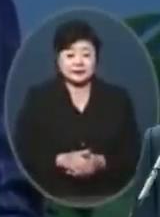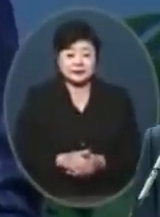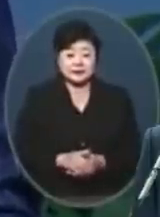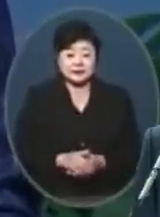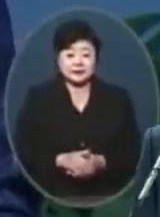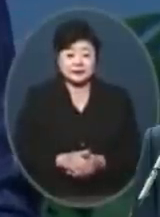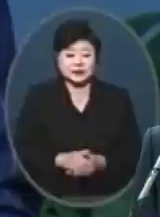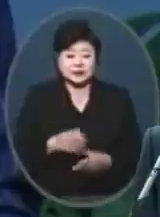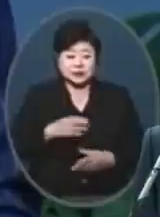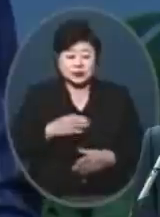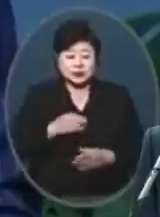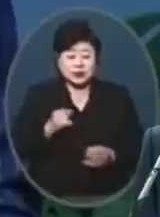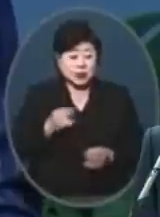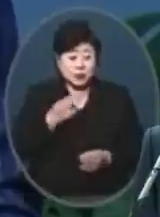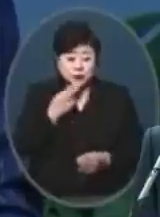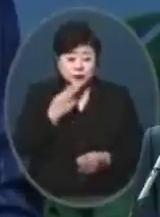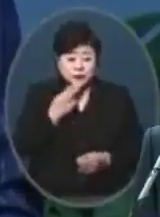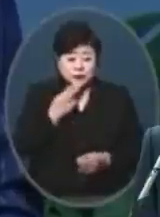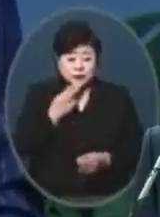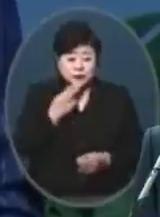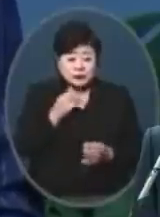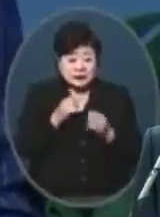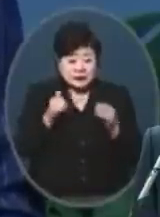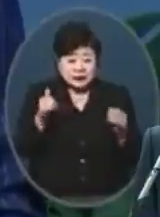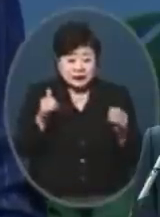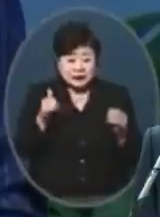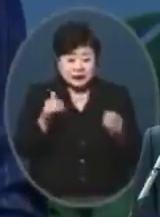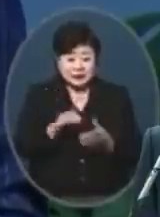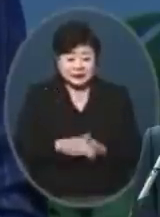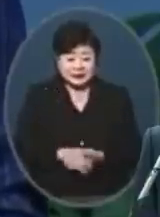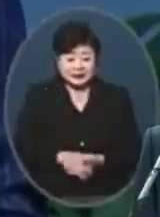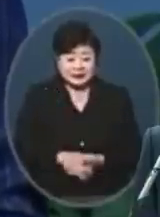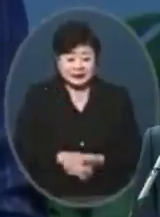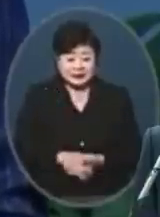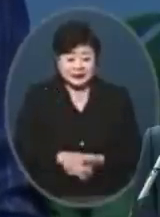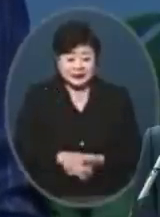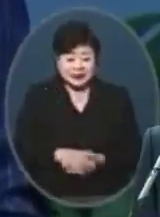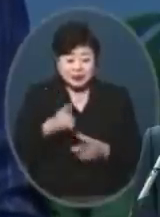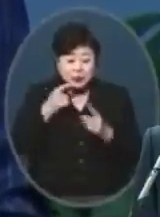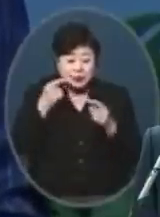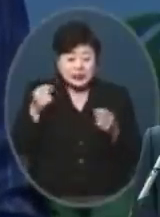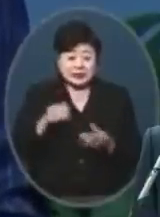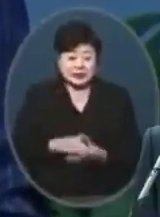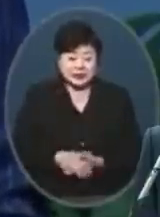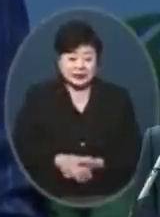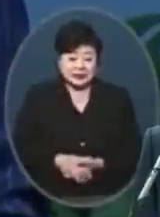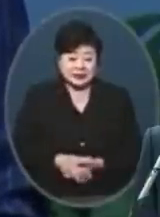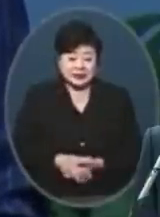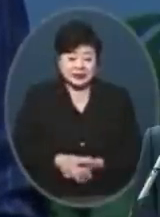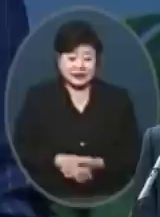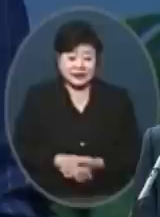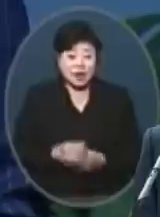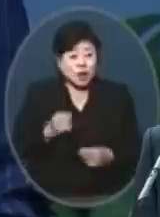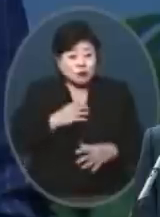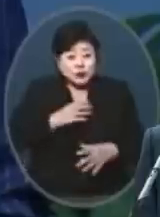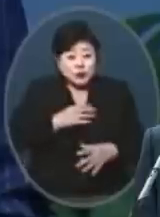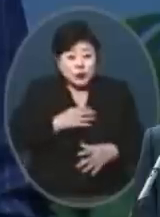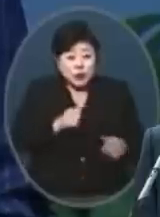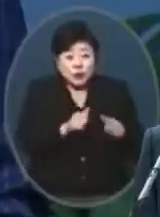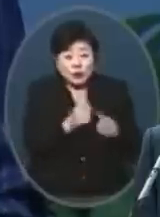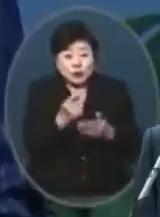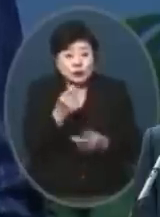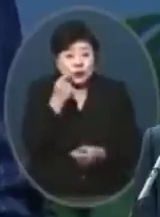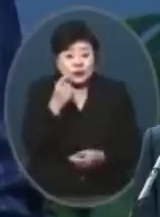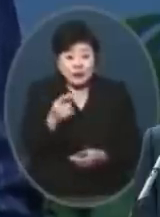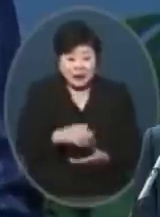무서운 사람이 아닙니다. 그런데 사람들이 자꾸 말하기를 제가 겁이 나서 곁에 모은다고